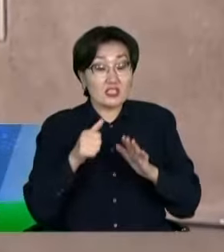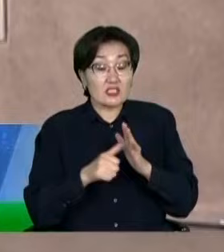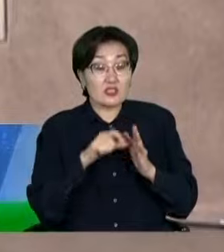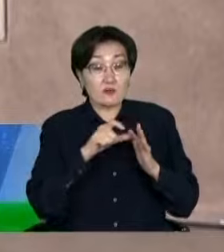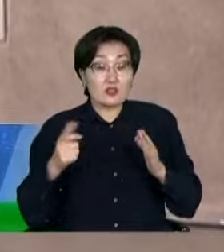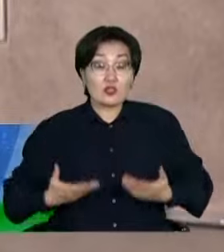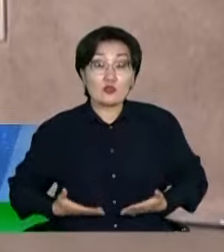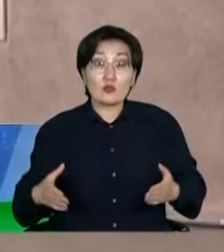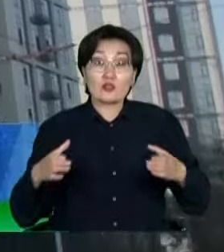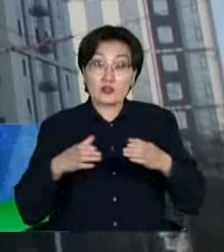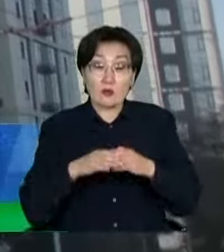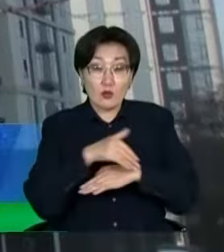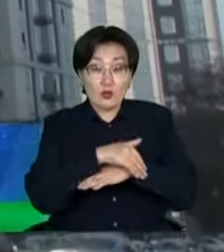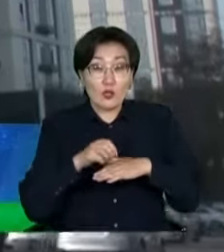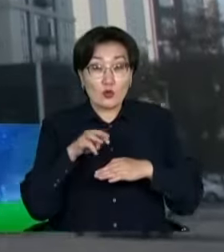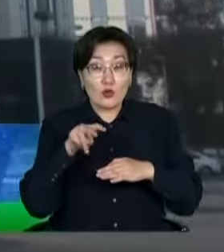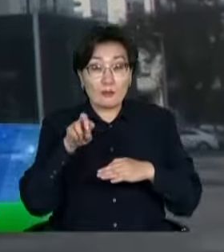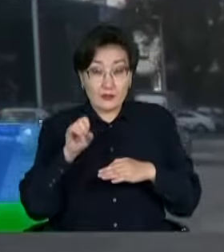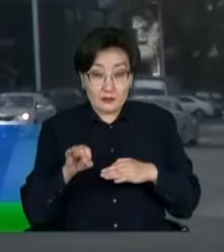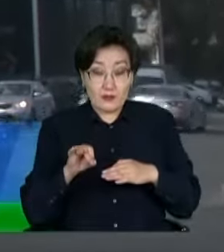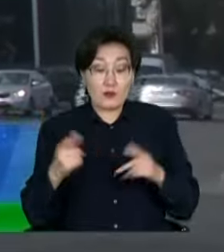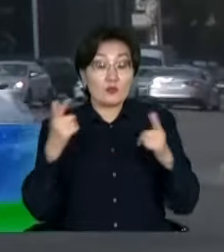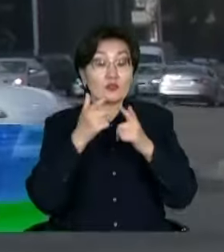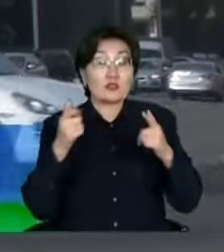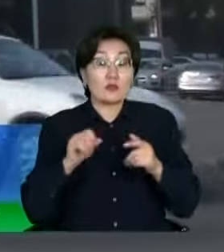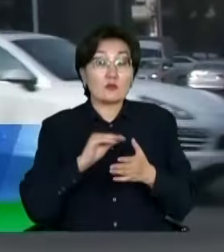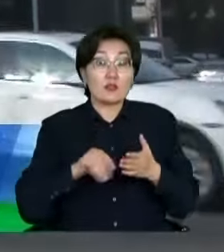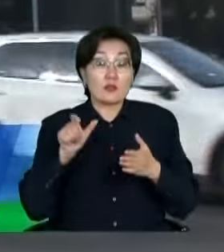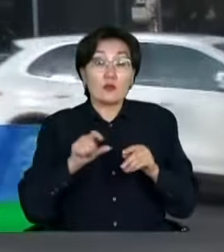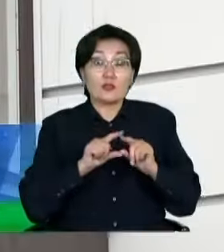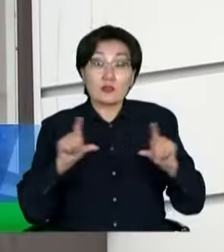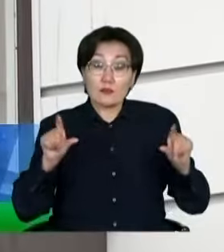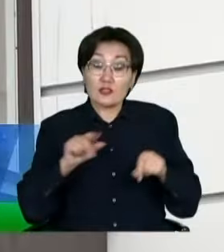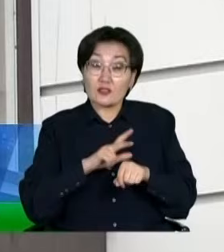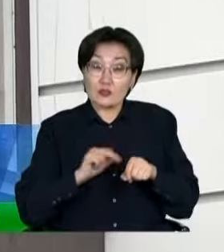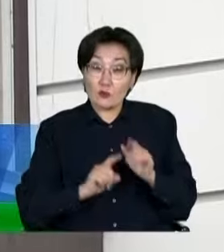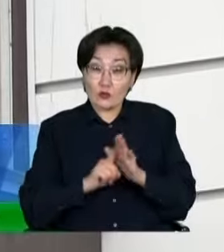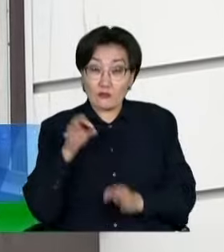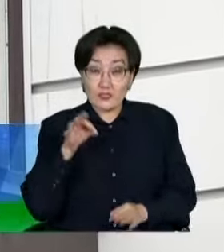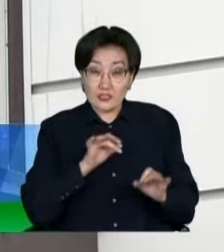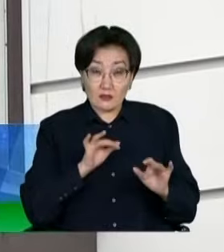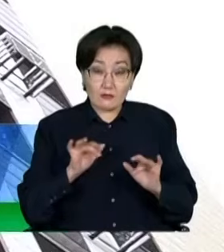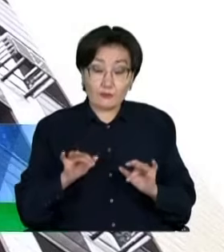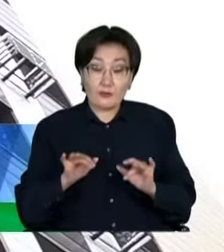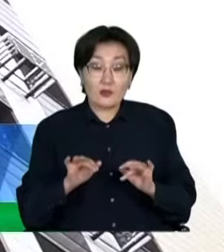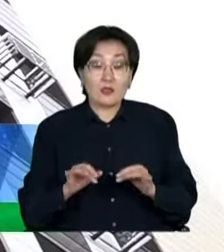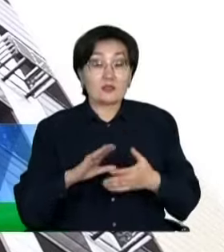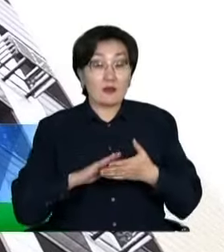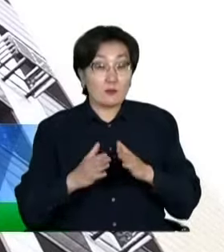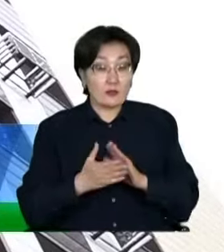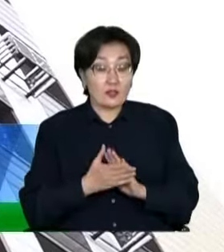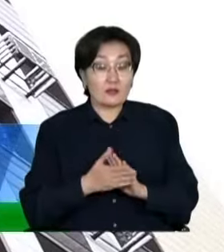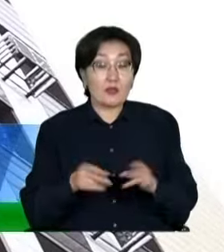16-этажного жилого комплекса по улице Тулеби. По сообщению пресс-службы департамента полиции, возбуждено уголовное дело.